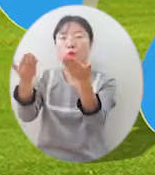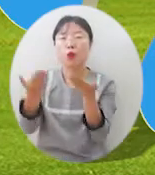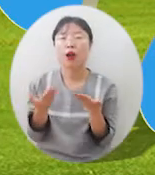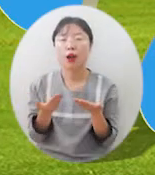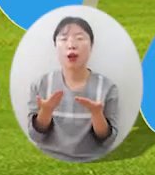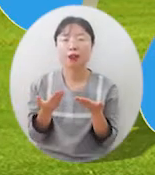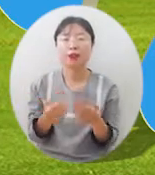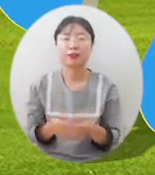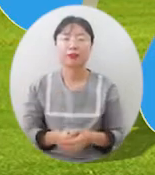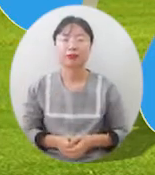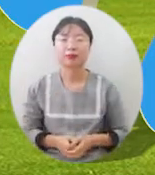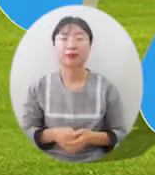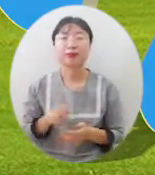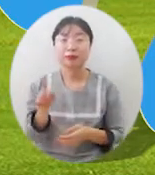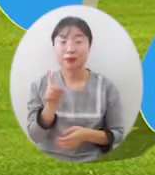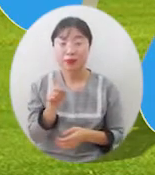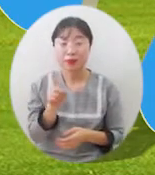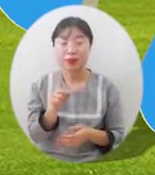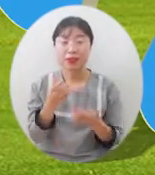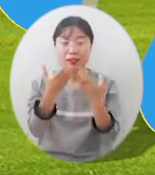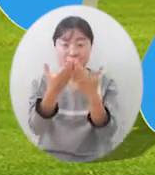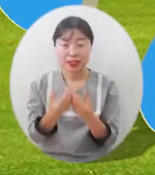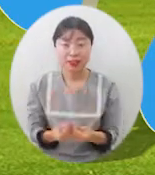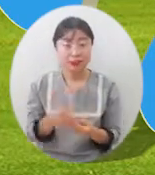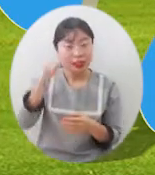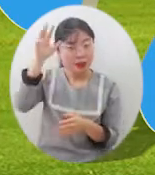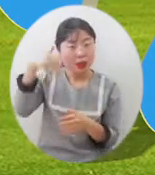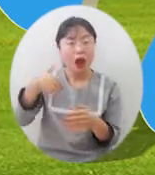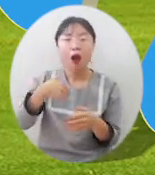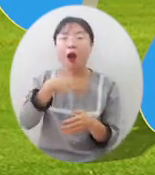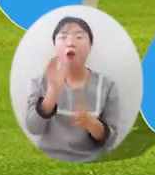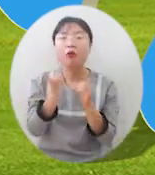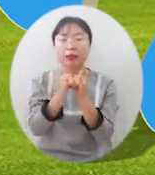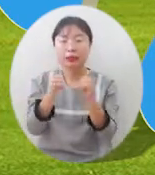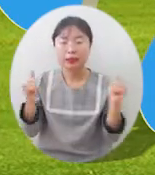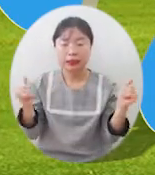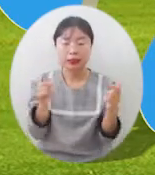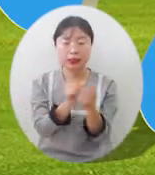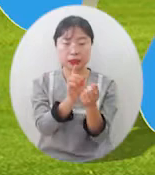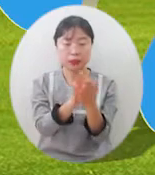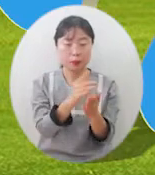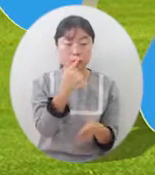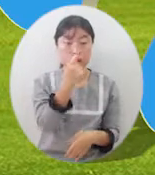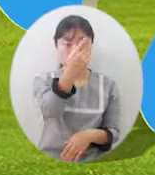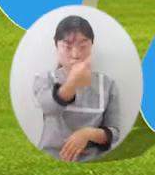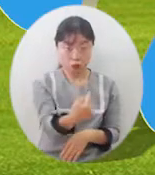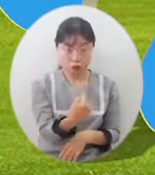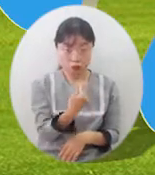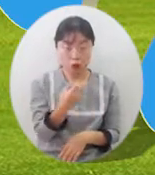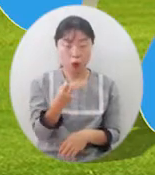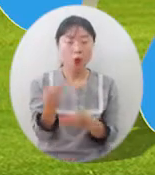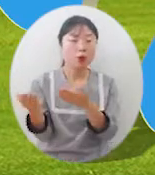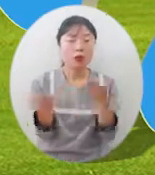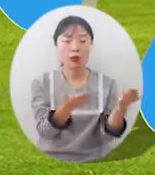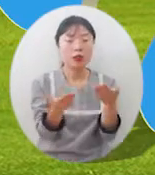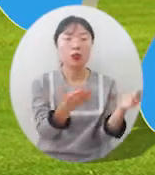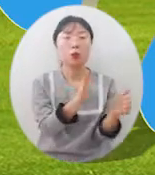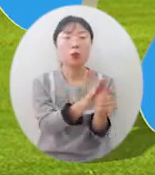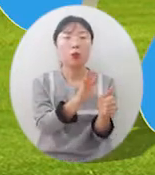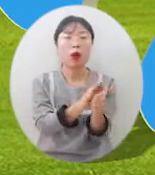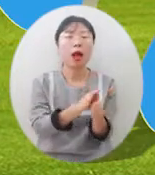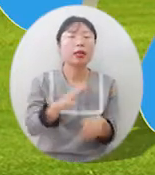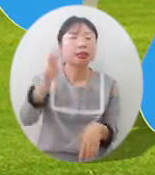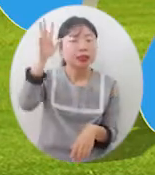보건복지부 우수기관상을 수상했습니다. 치매 어르신들이 직접 주문과 서빙을 담당하는 기억마루